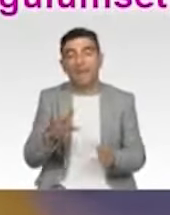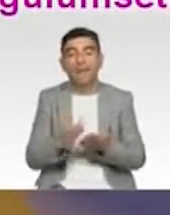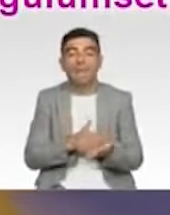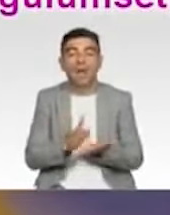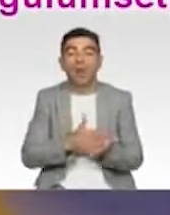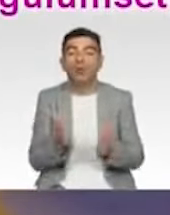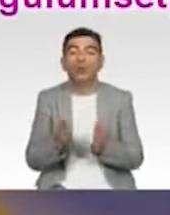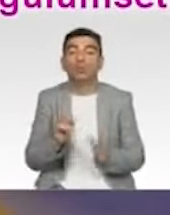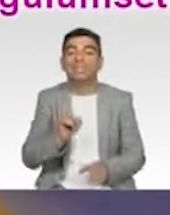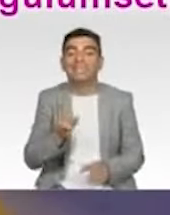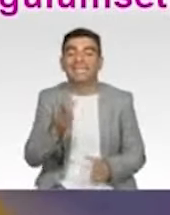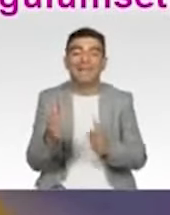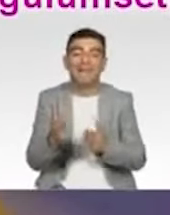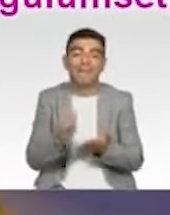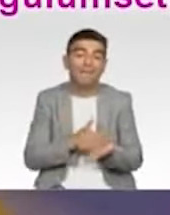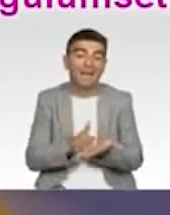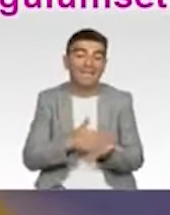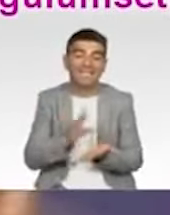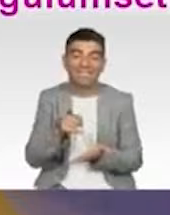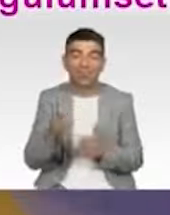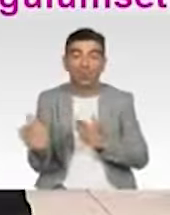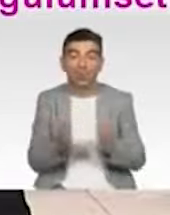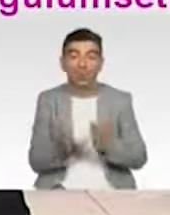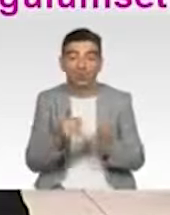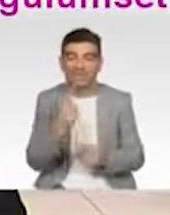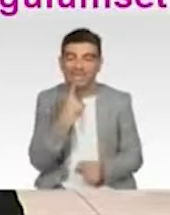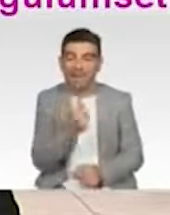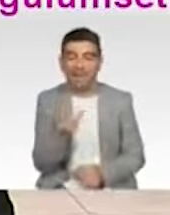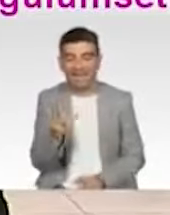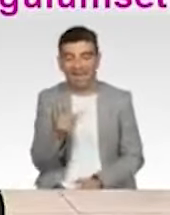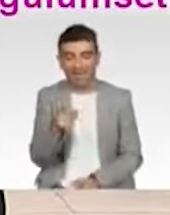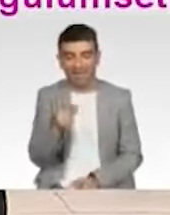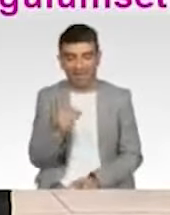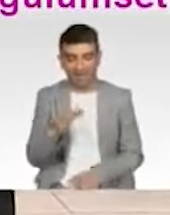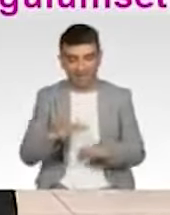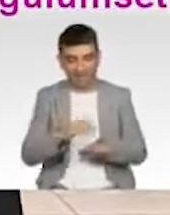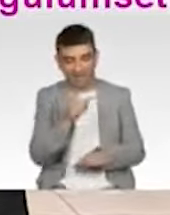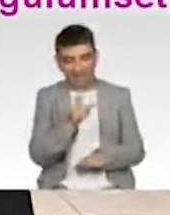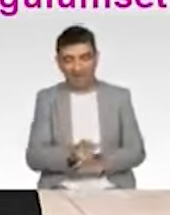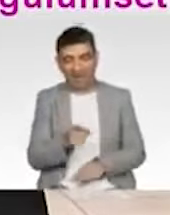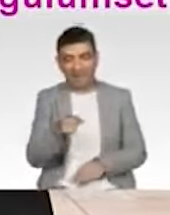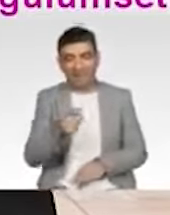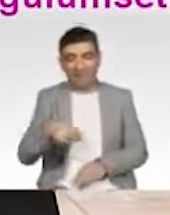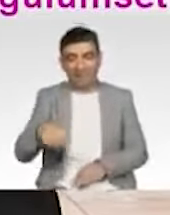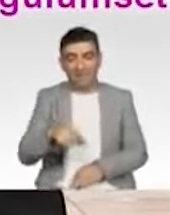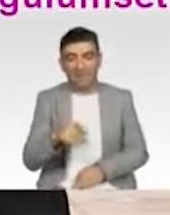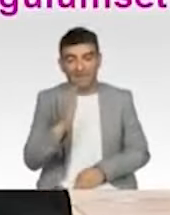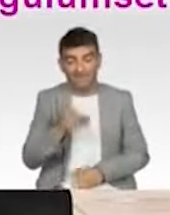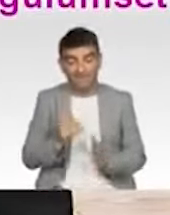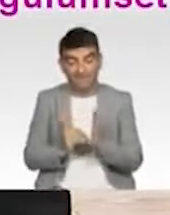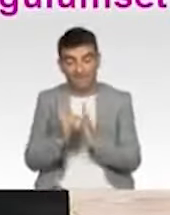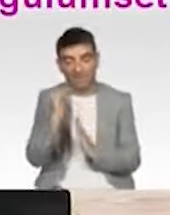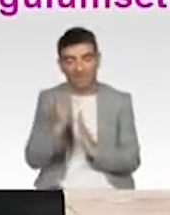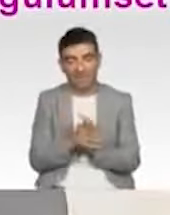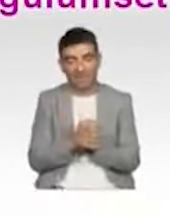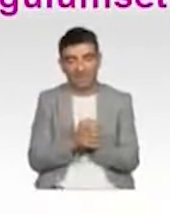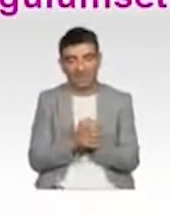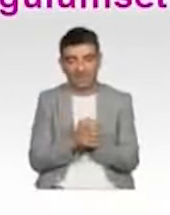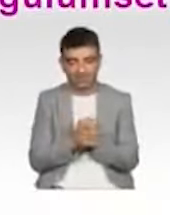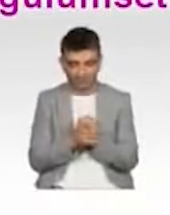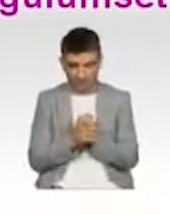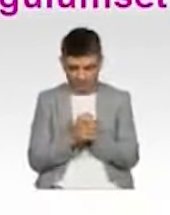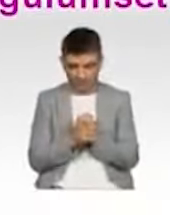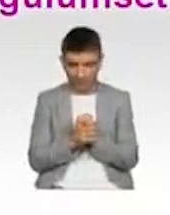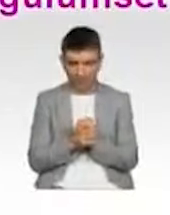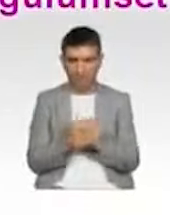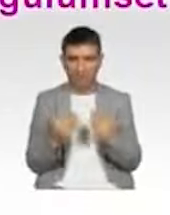un değil, margarinli hamur değil, işte unlu margarin demek lazım. Yapısındaki margarin miktarı undan bile daha fazla. Vallahi ya bunlar problem.